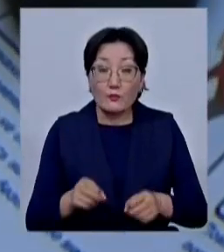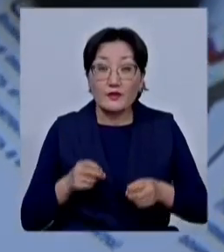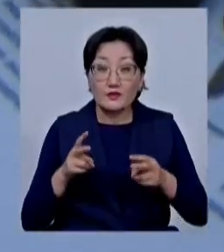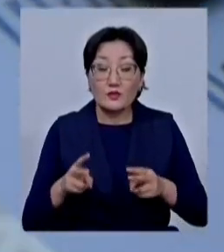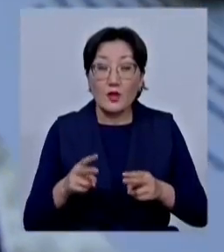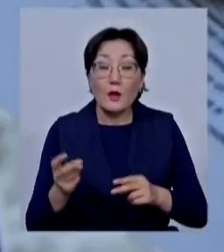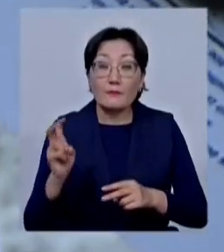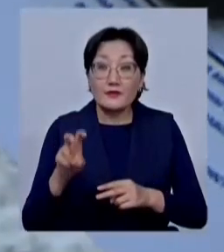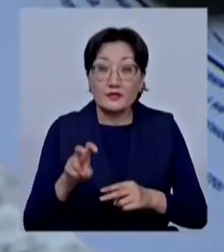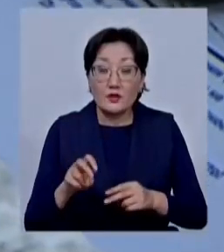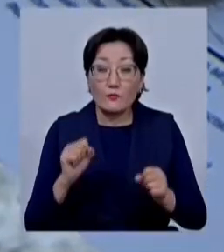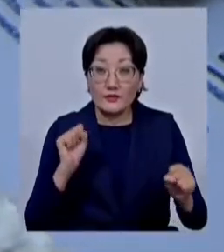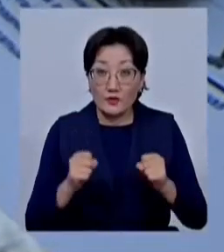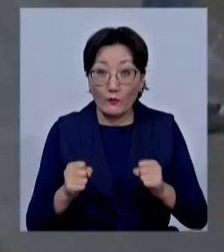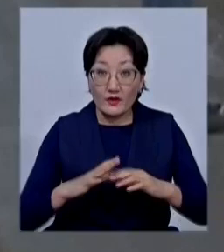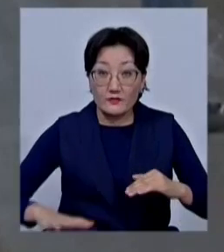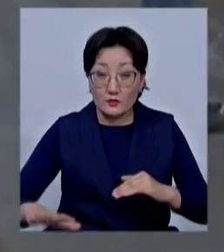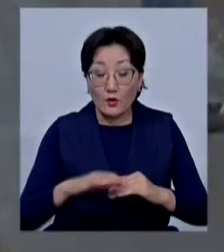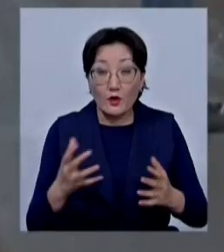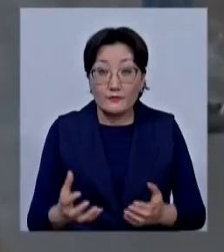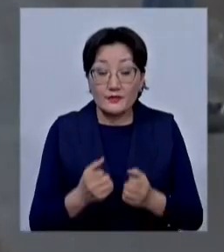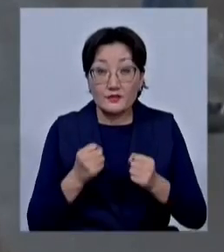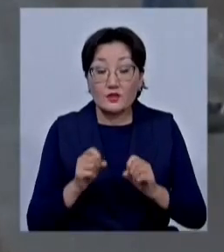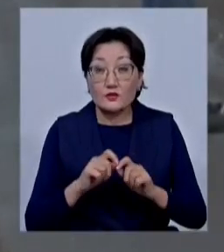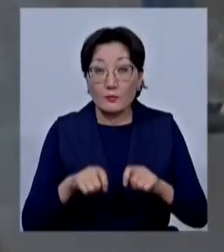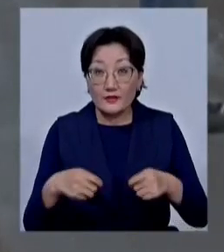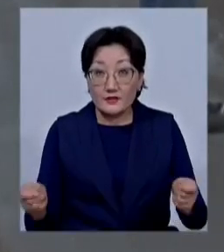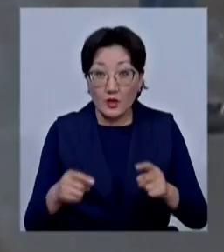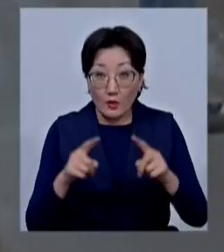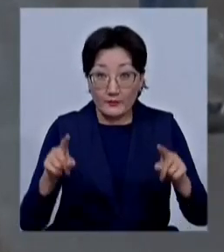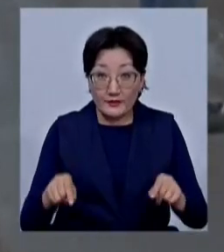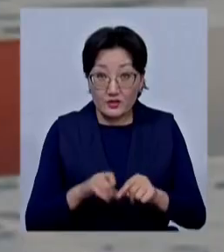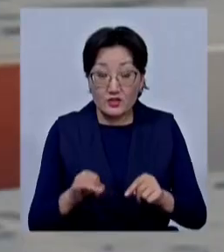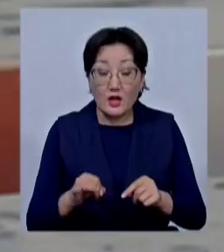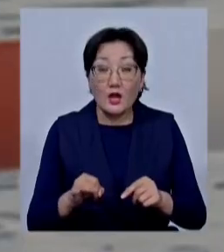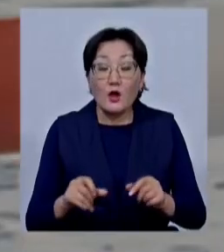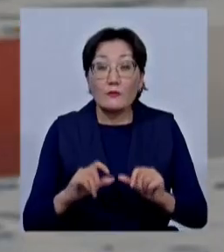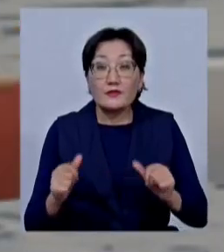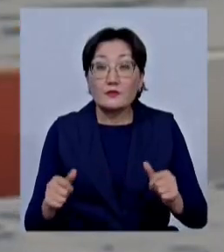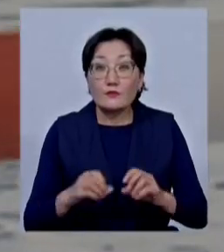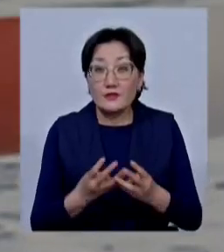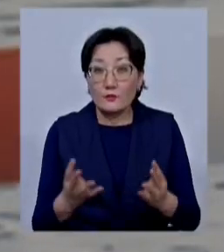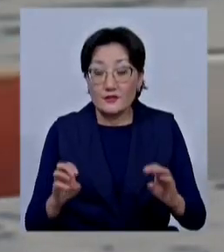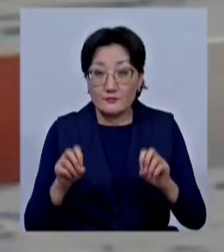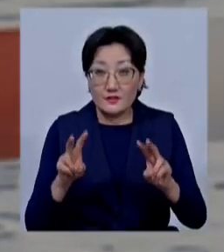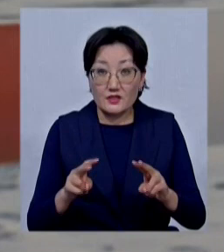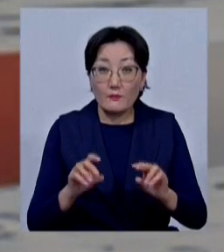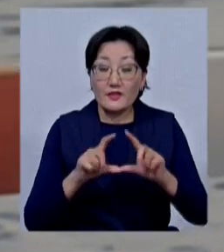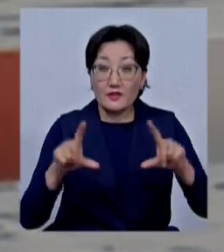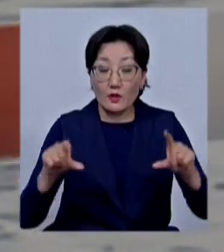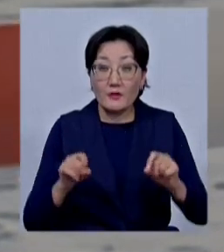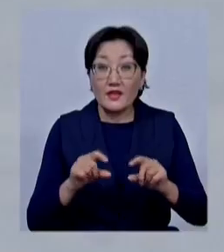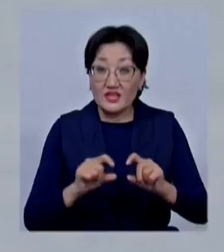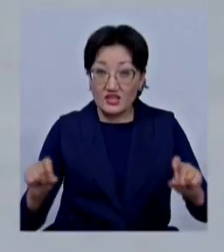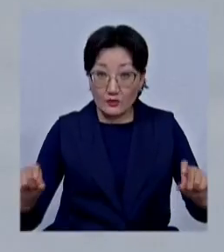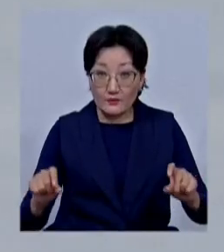опасности пребывания на замерзших водоемах. Спасатели раздали алматинцам памятки и оградили опасные зоны специальными табличками и